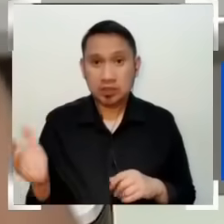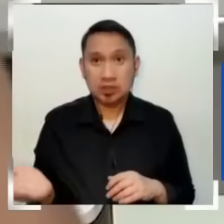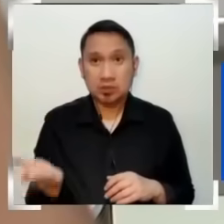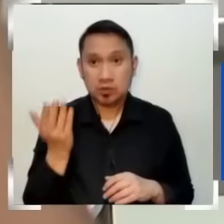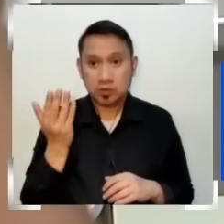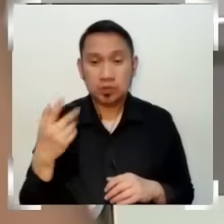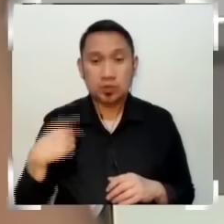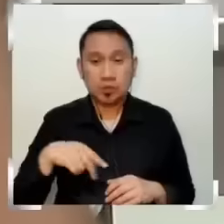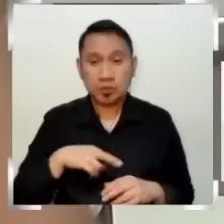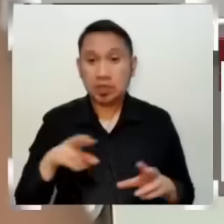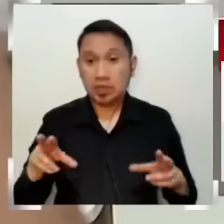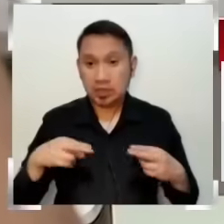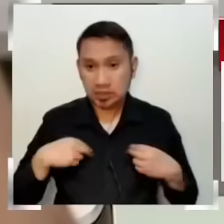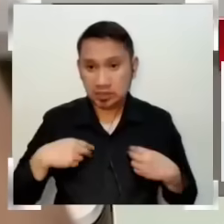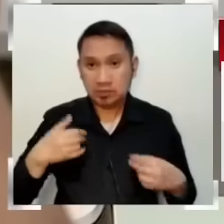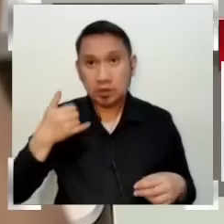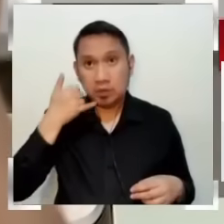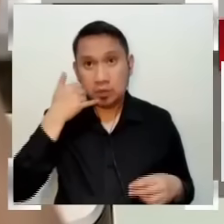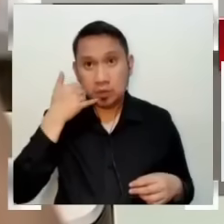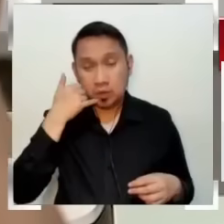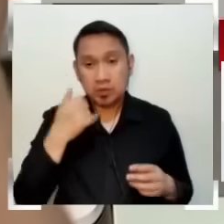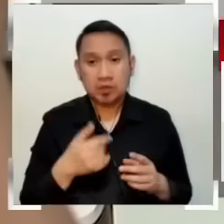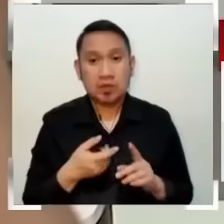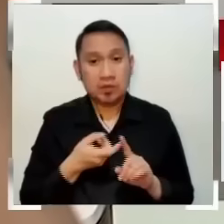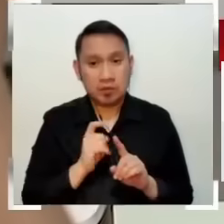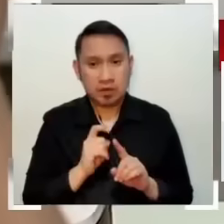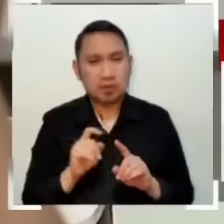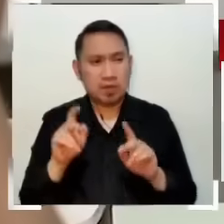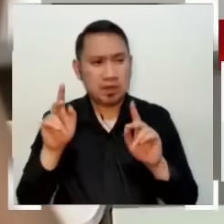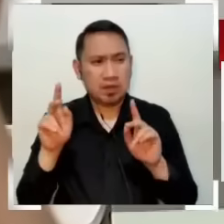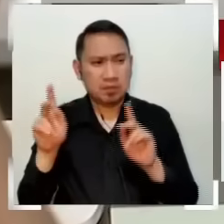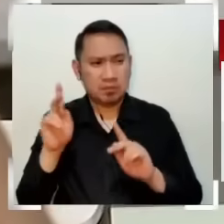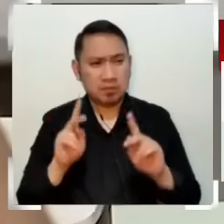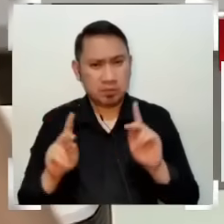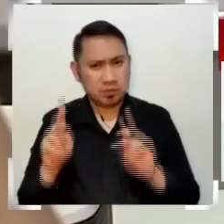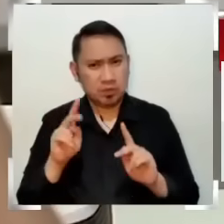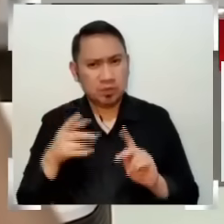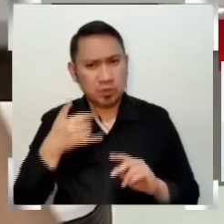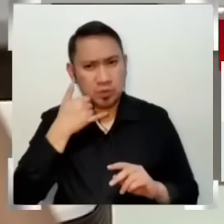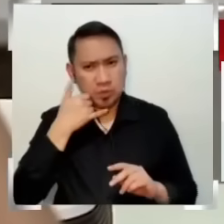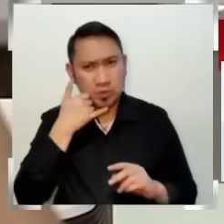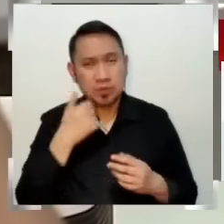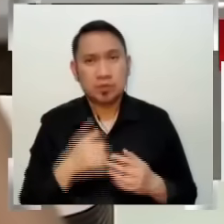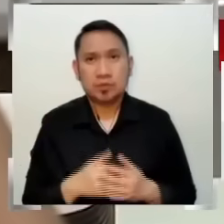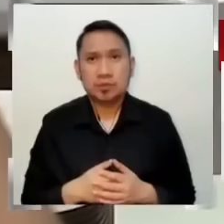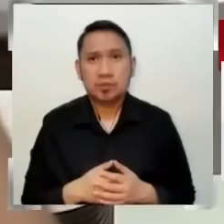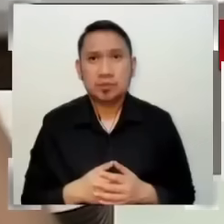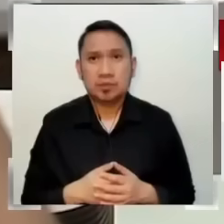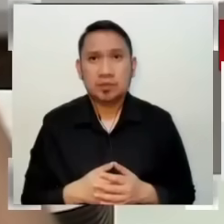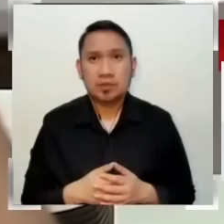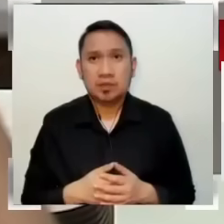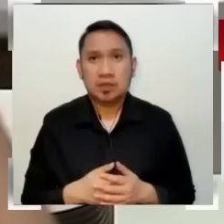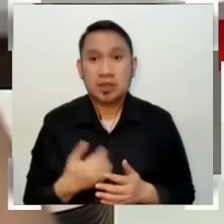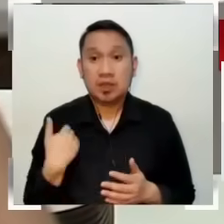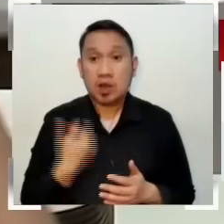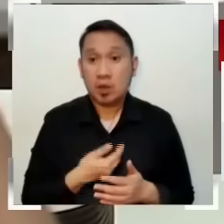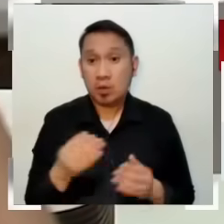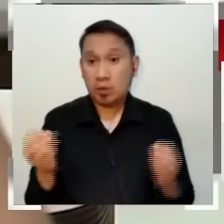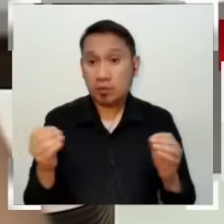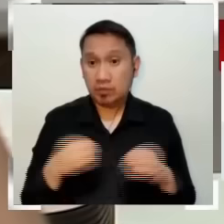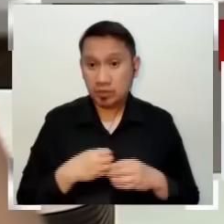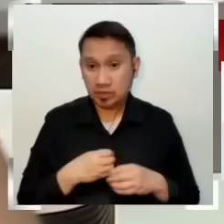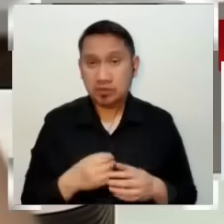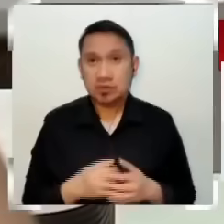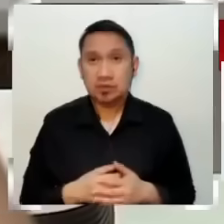call from a concerned citizen through our tactical operation center that